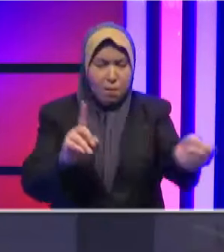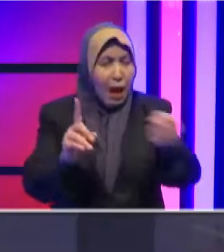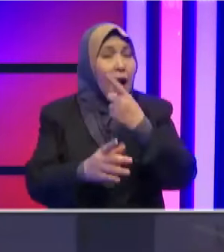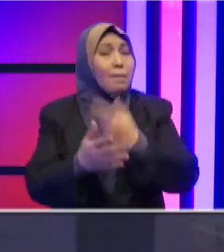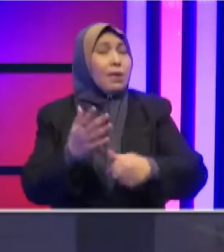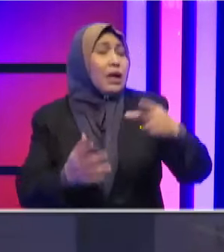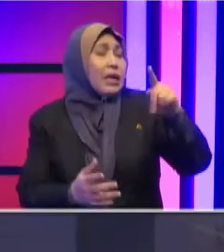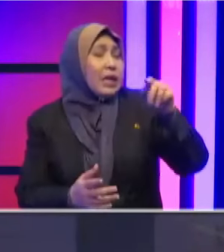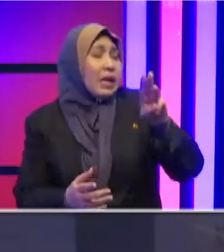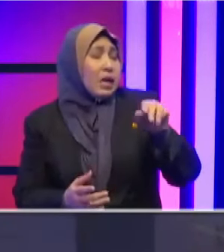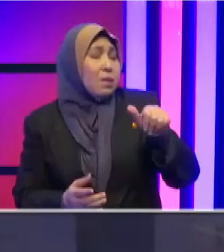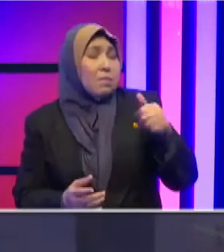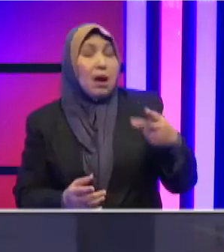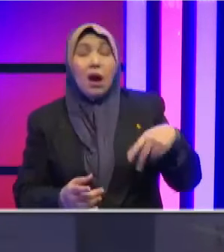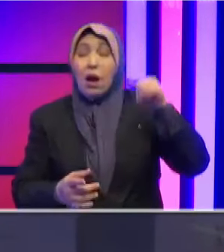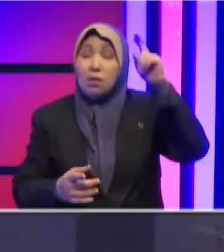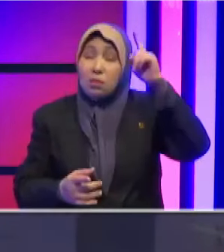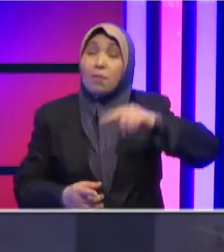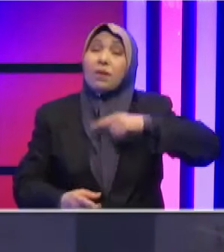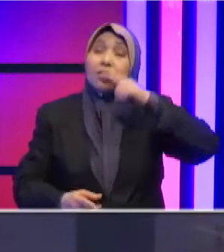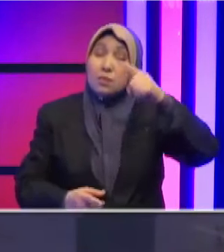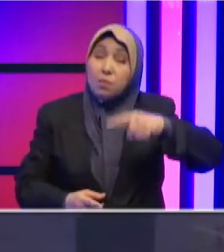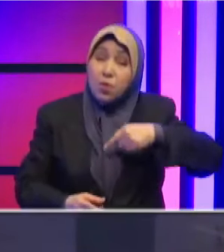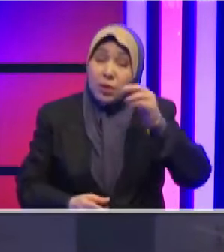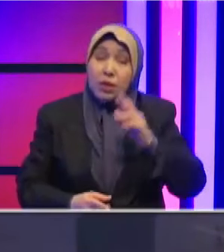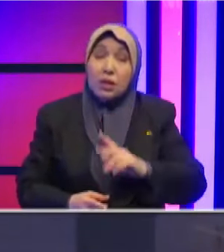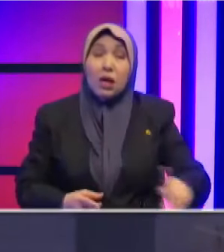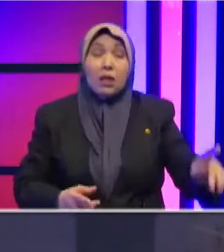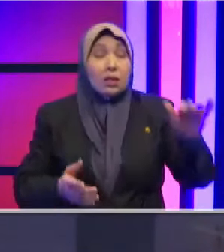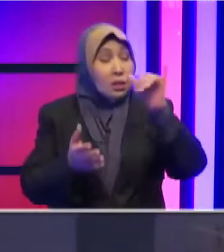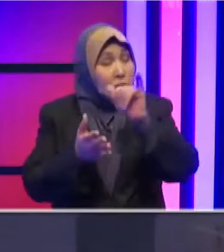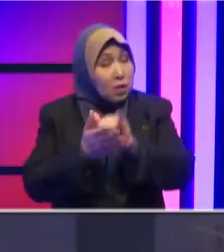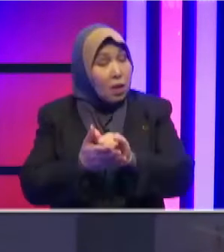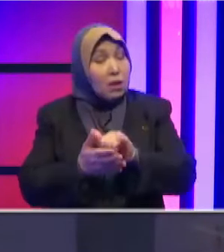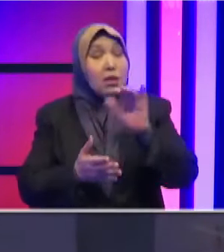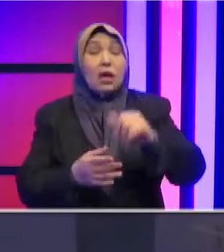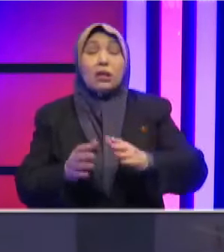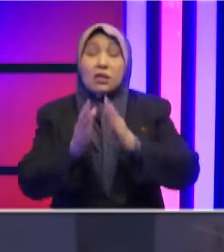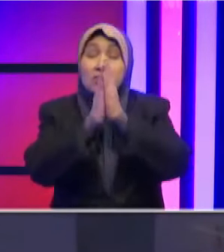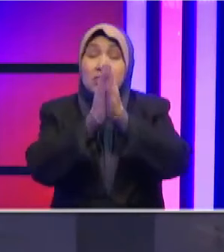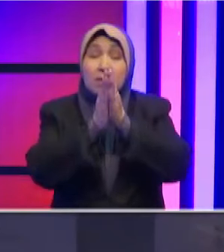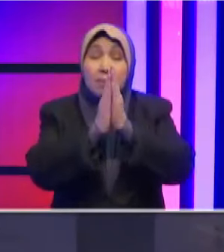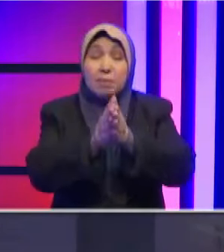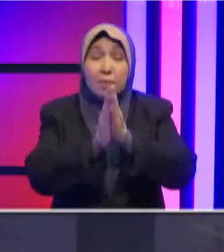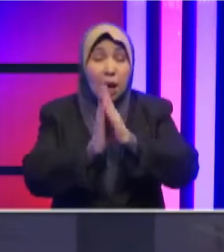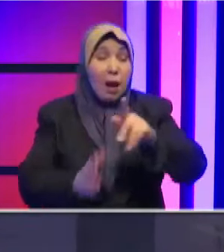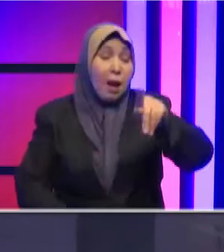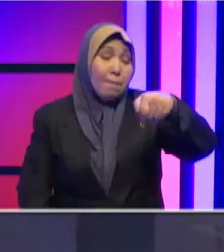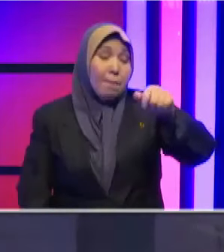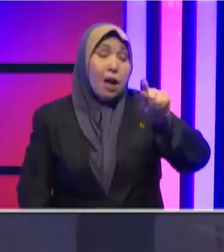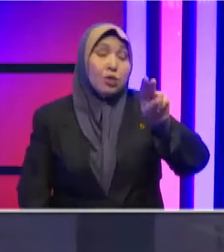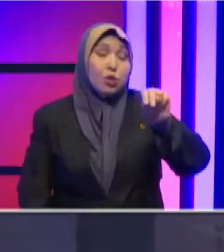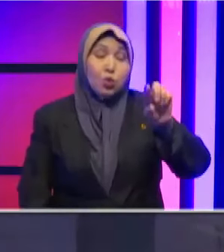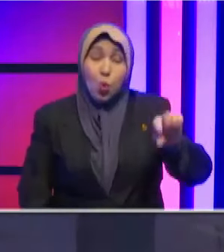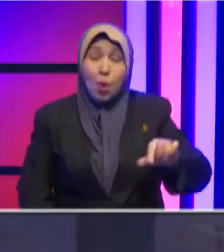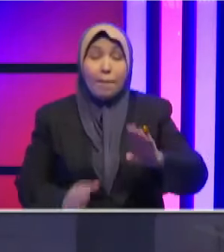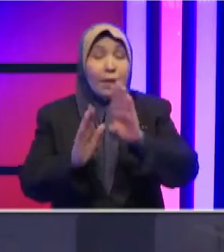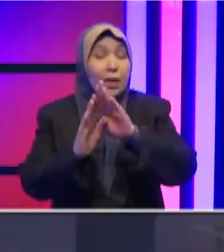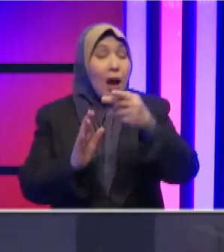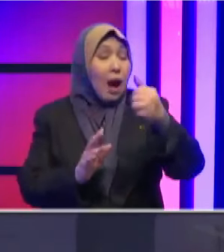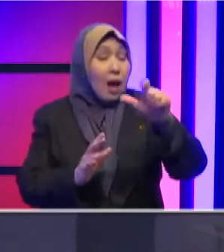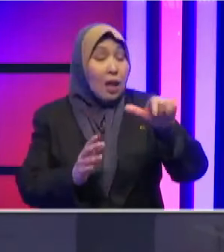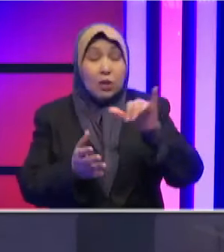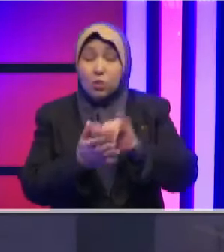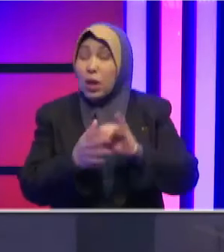hikmah Allah Subhanahu Wa Ta'ala menyebutkan bahwasanya yang disembah patung berhala itu yang tidak ada